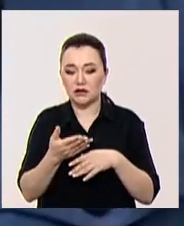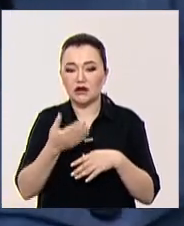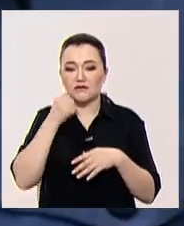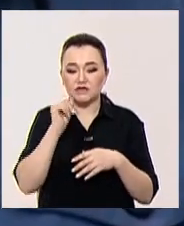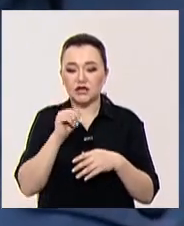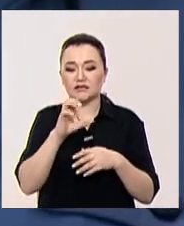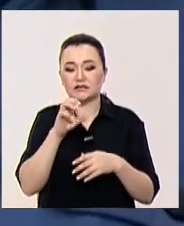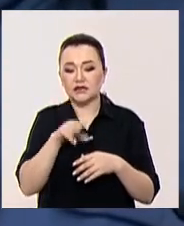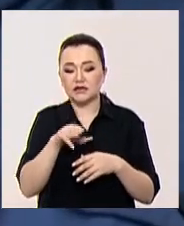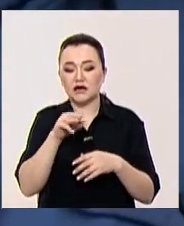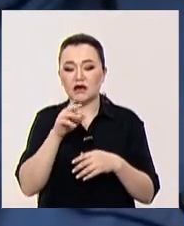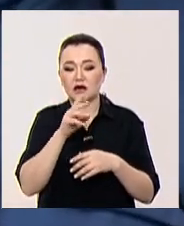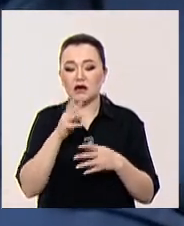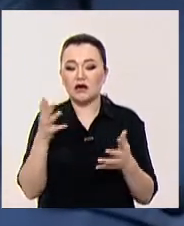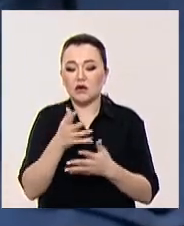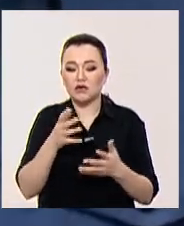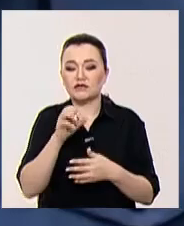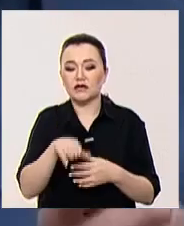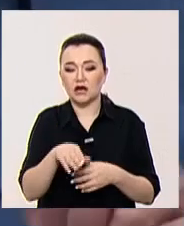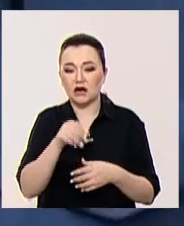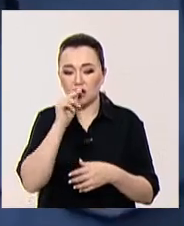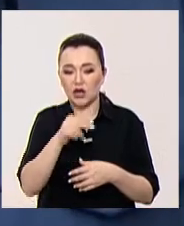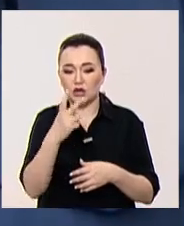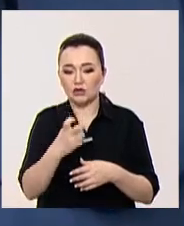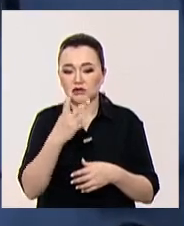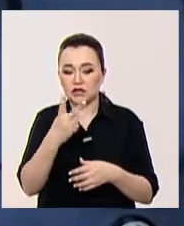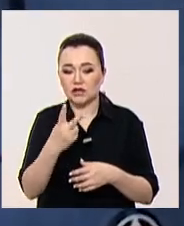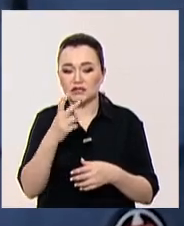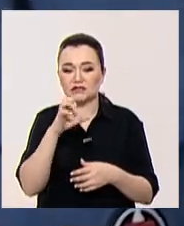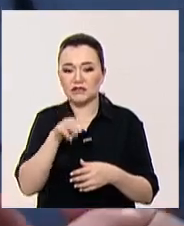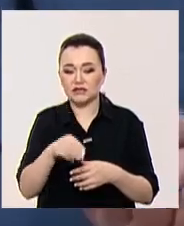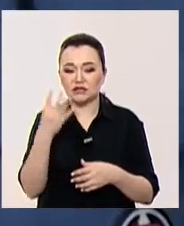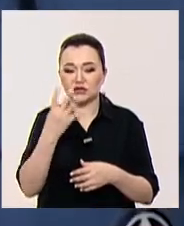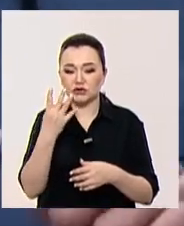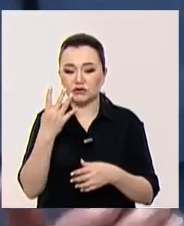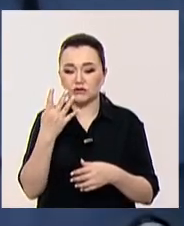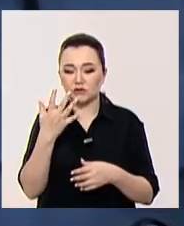кешегінде статья күдікті қайсы статьямен десе 202 статьяның